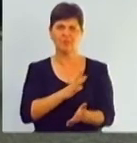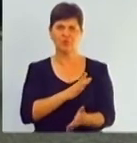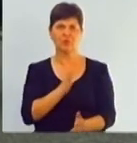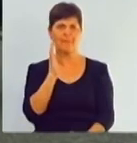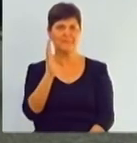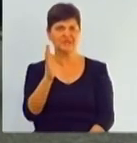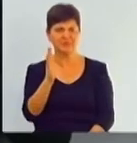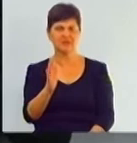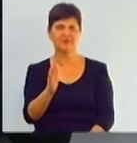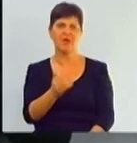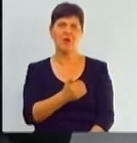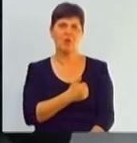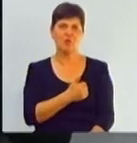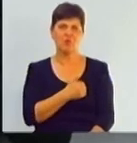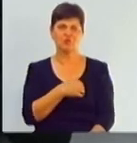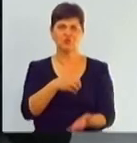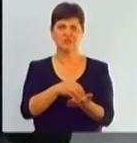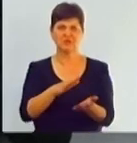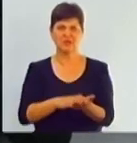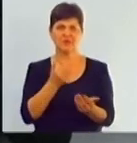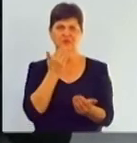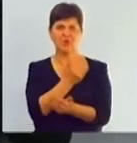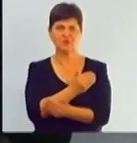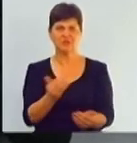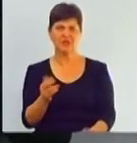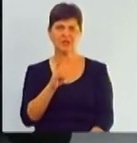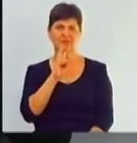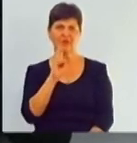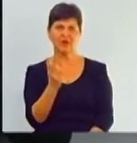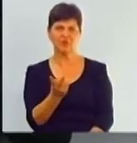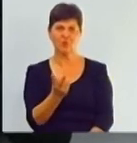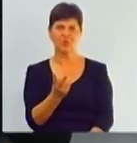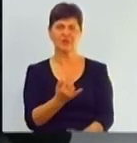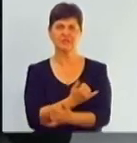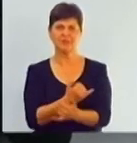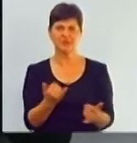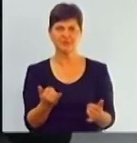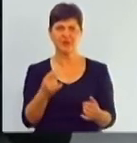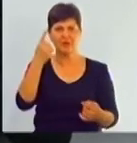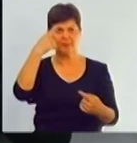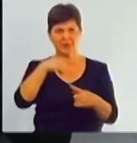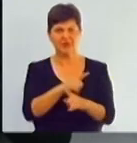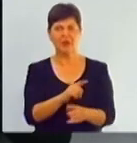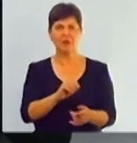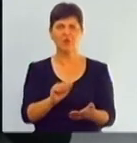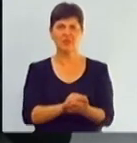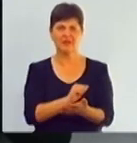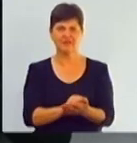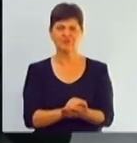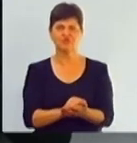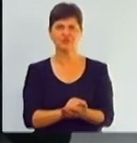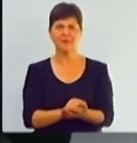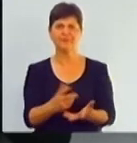Хочу зазначити, що за останні 2 роки, в принципі, забезпечення матеріально-технічне, воно